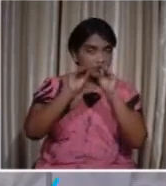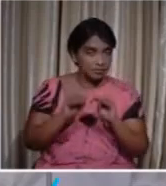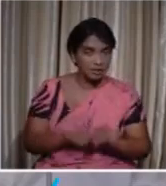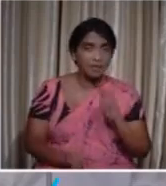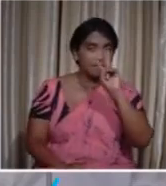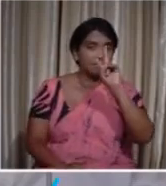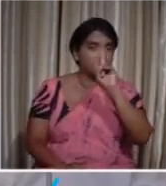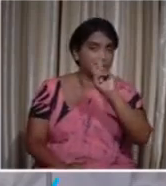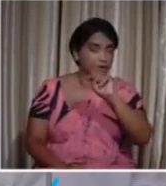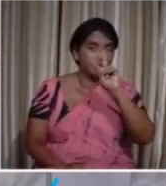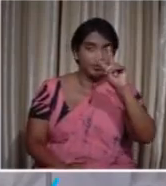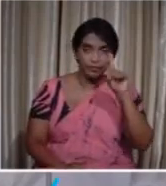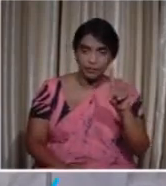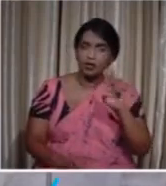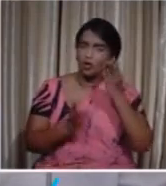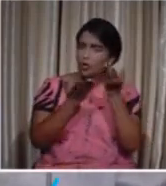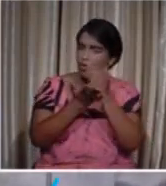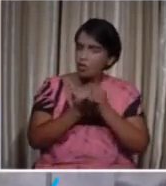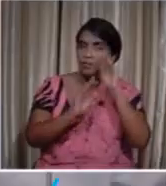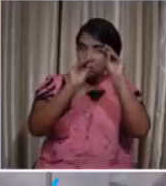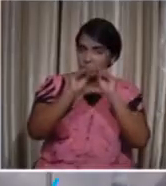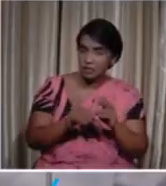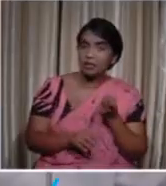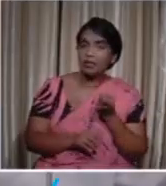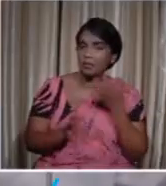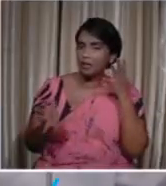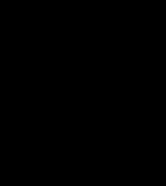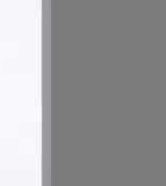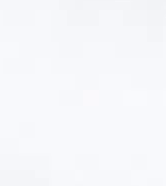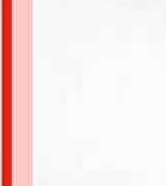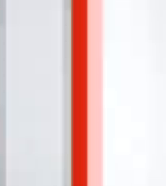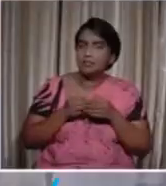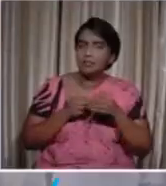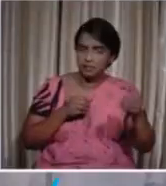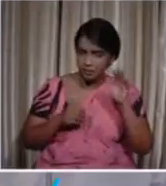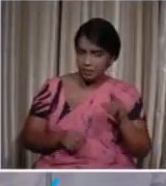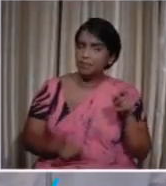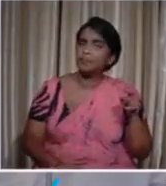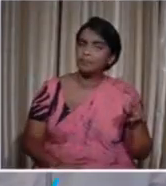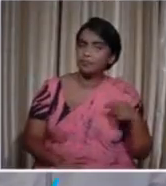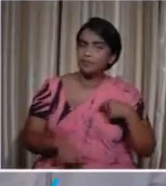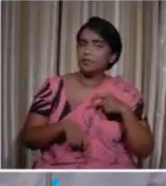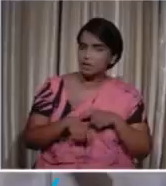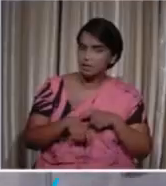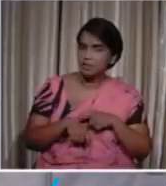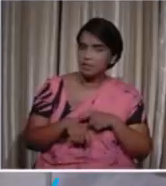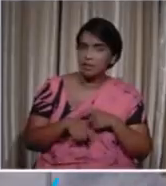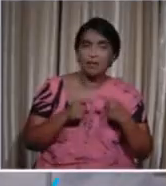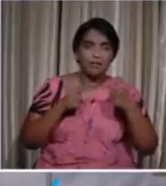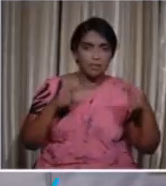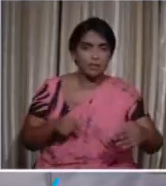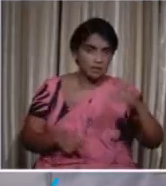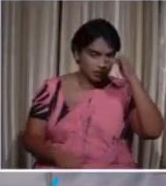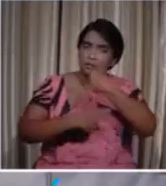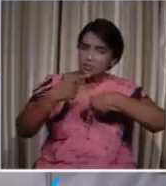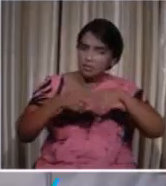විශ්ව විසියකේ කියන මේ හැම බජට් එකේම ආර්ථික වැරදි ප්‍රතිපත්ති තිබුණා. ඒ මේ අවස්ථාවේදී අපේ විපක්ෂ